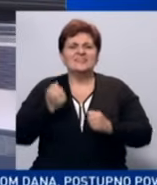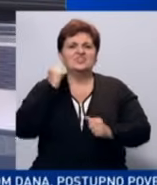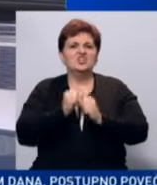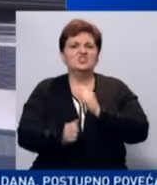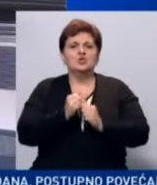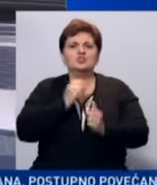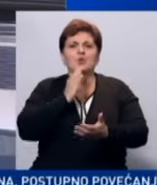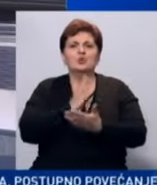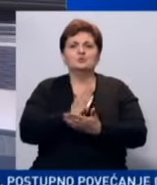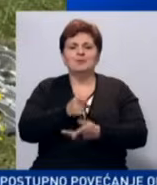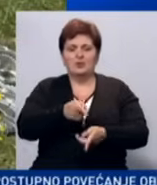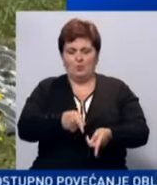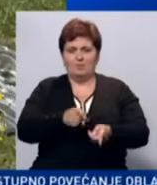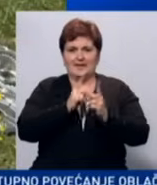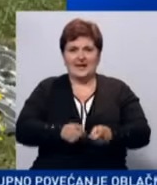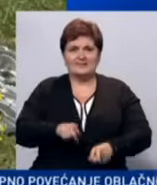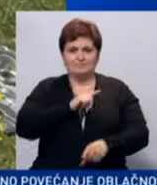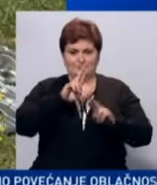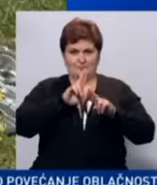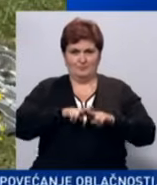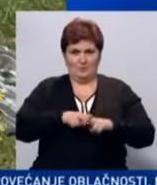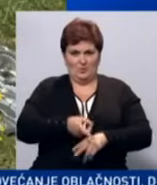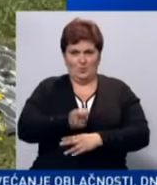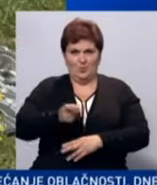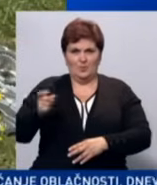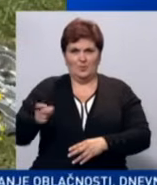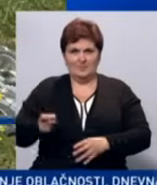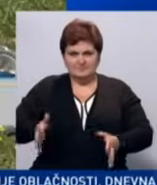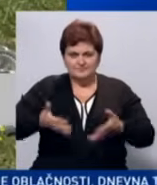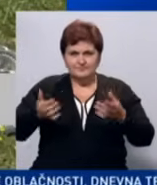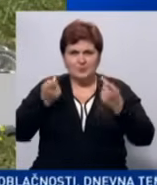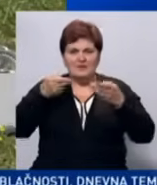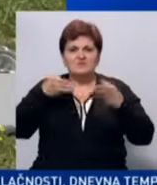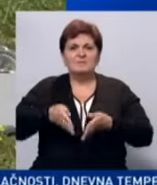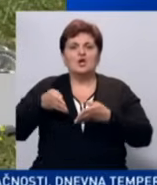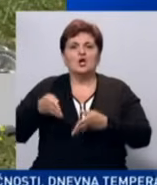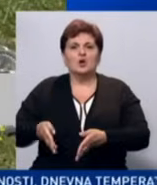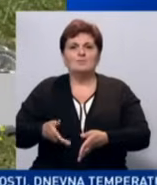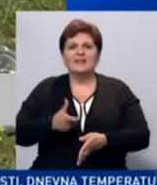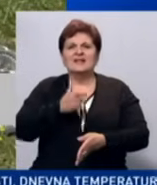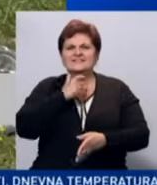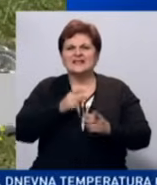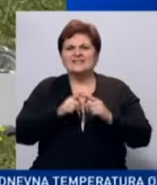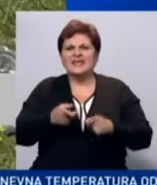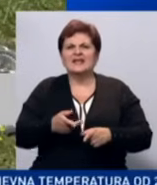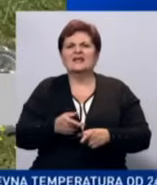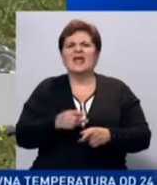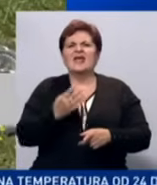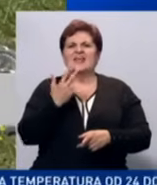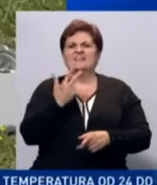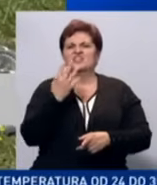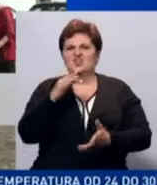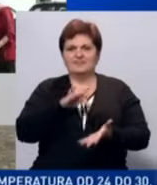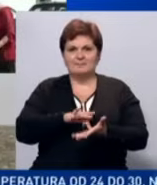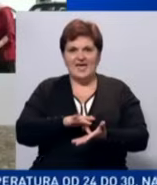zločina izvršenih tokom rata. Posmrtni ostaci ubijenih su ekshumirani u masovnim grobnicama Stari Kevljan i Jakarina Kosa